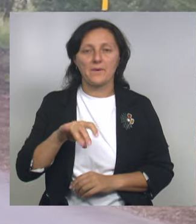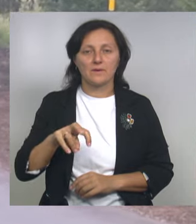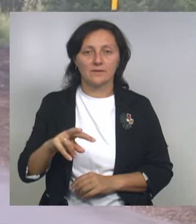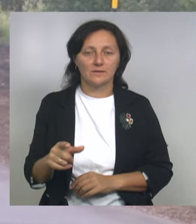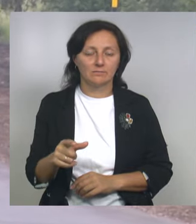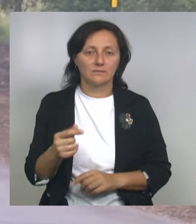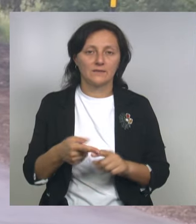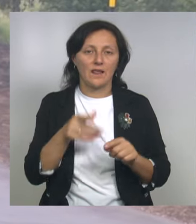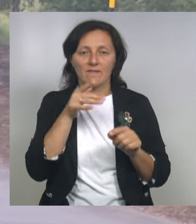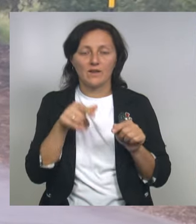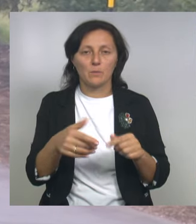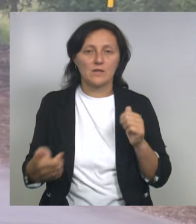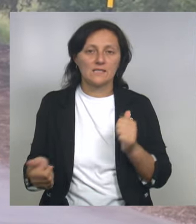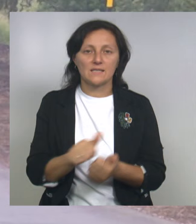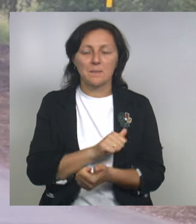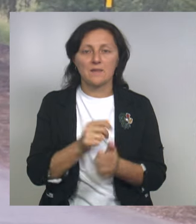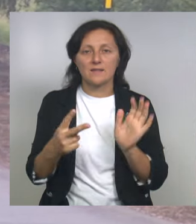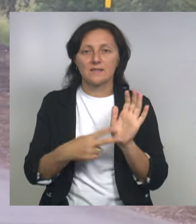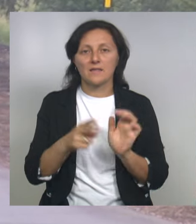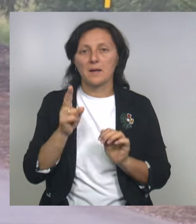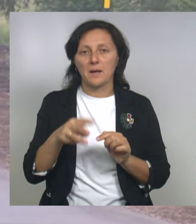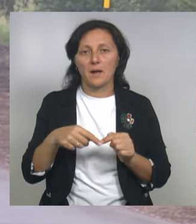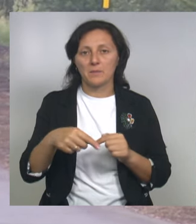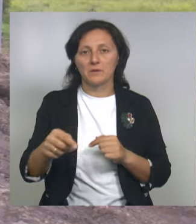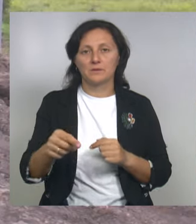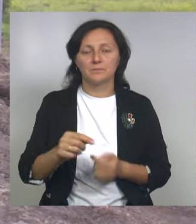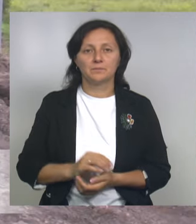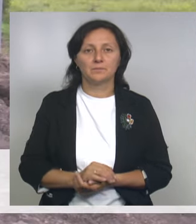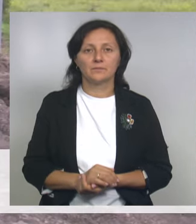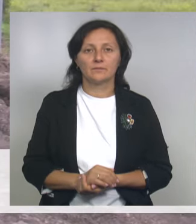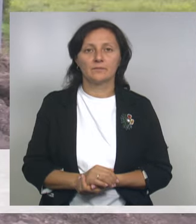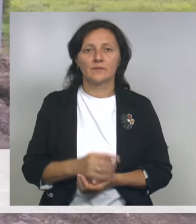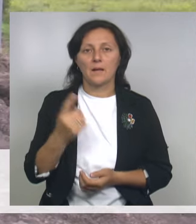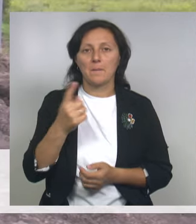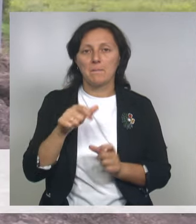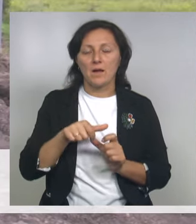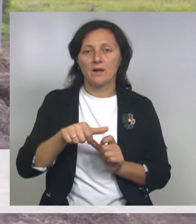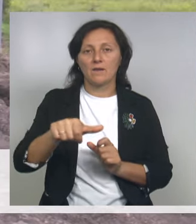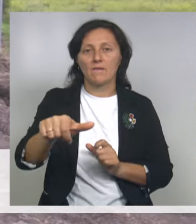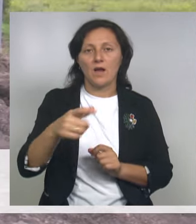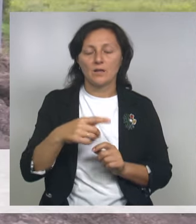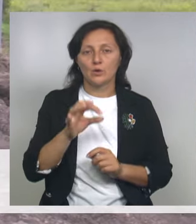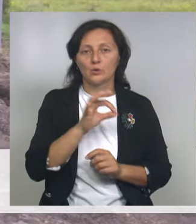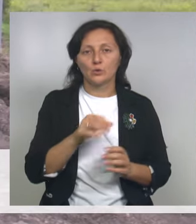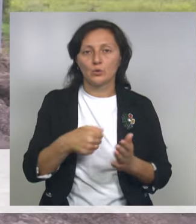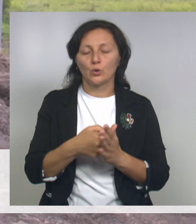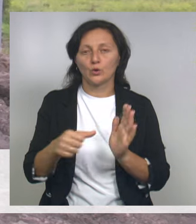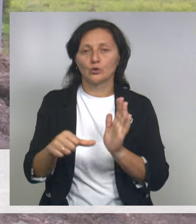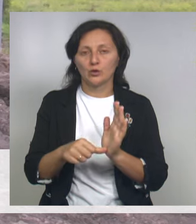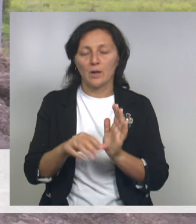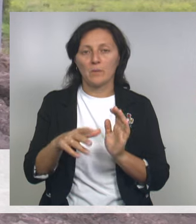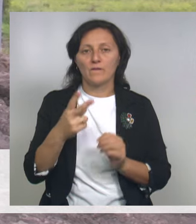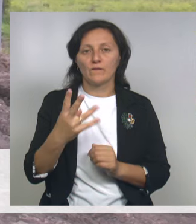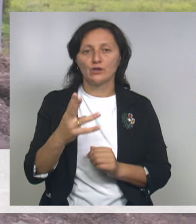время дорогу заменили на 7-километровом участке. Первый участок это с 0 километра по 6, второй участок это с